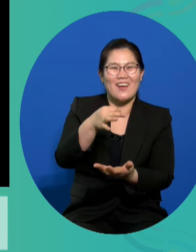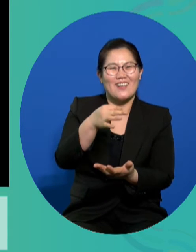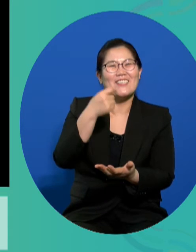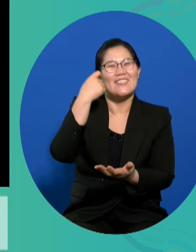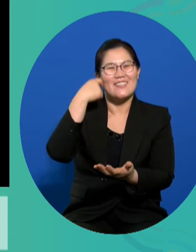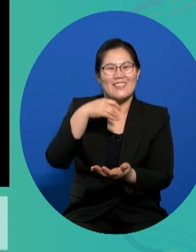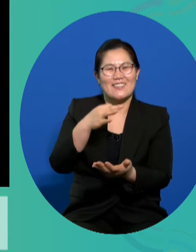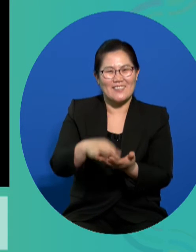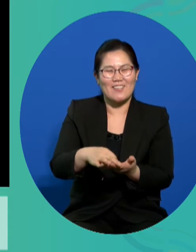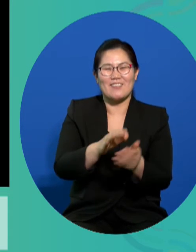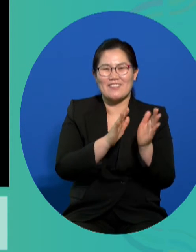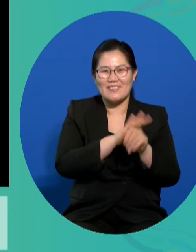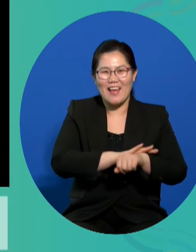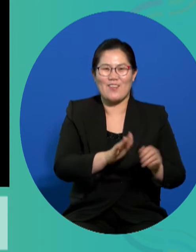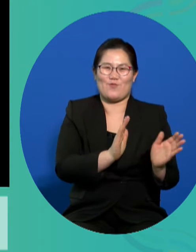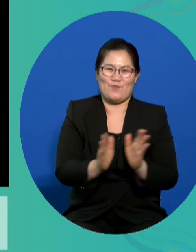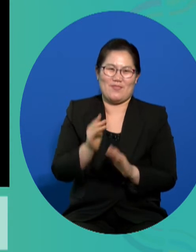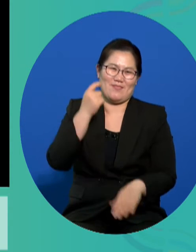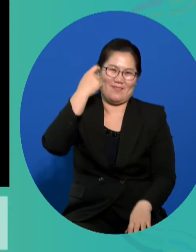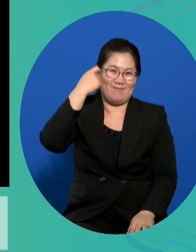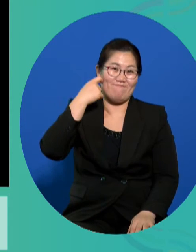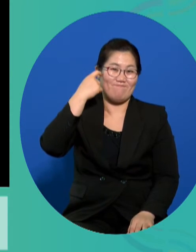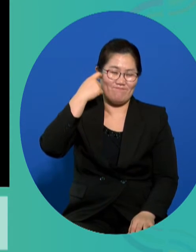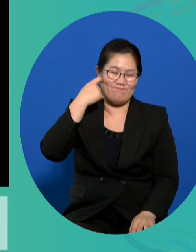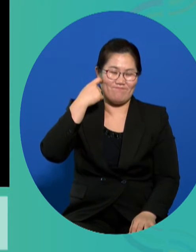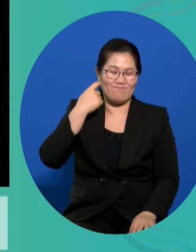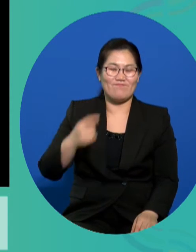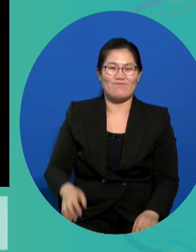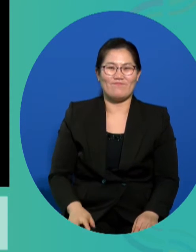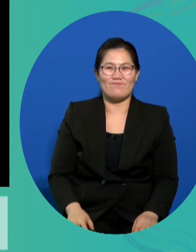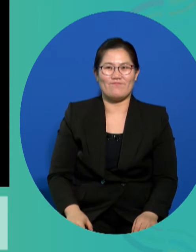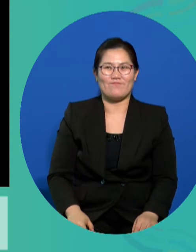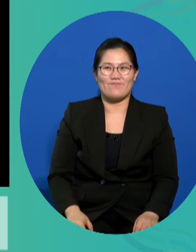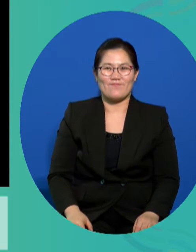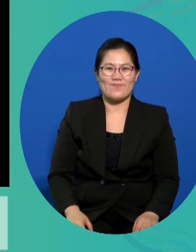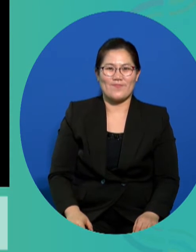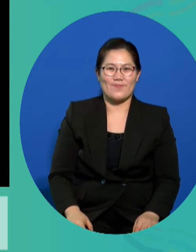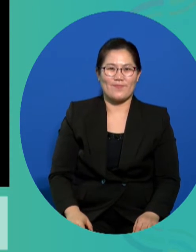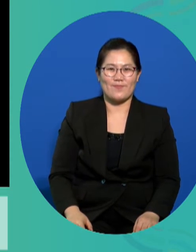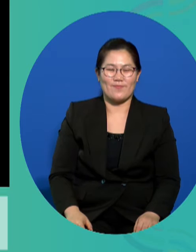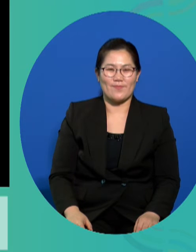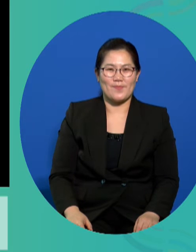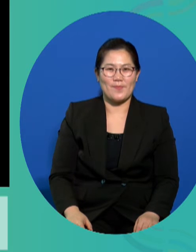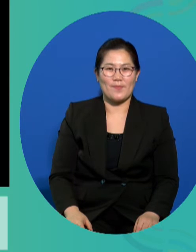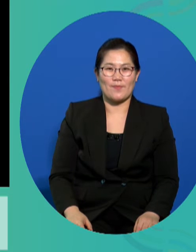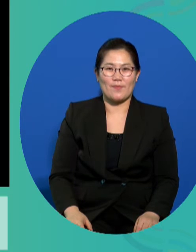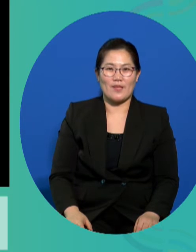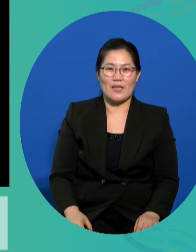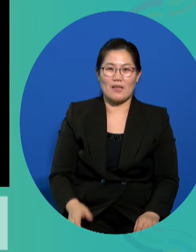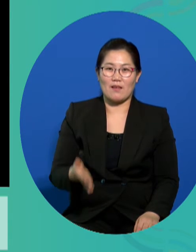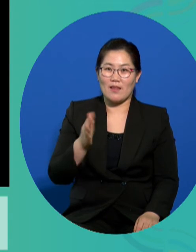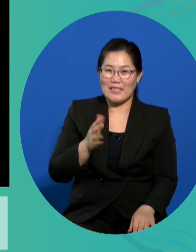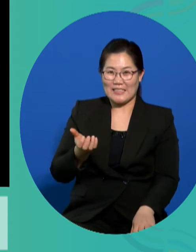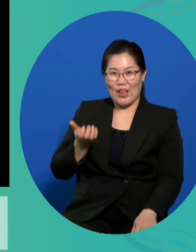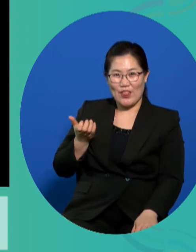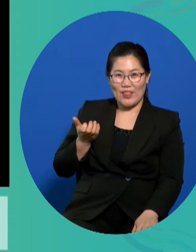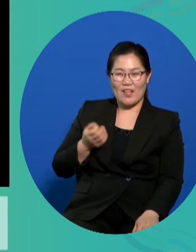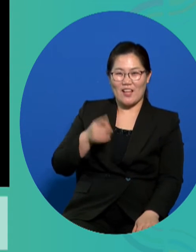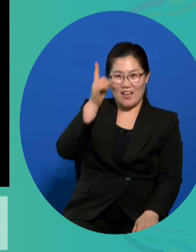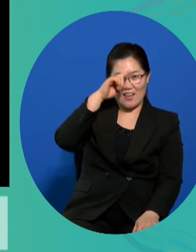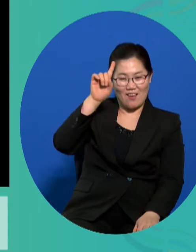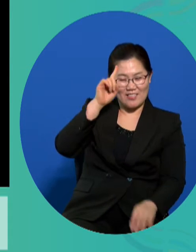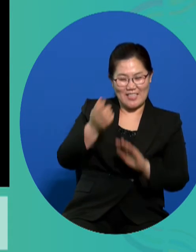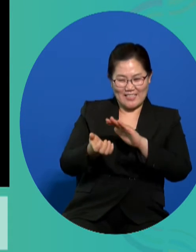그리고 잘 대회를 치렀다고 감히 저는 이야기할 수 있을 것 같고요. 물론 그 이전에